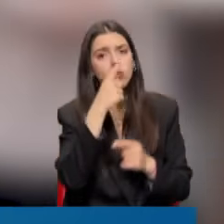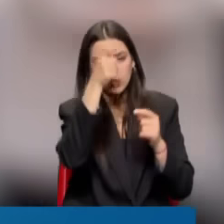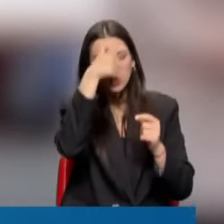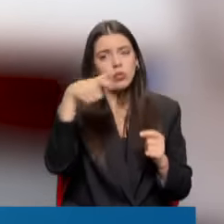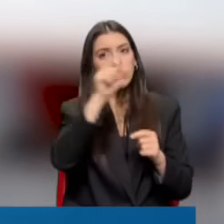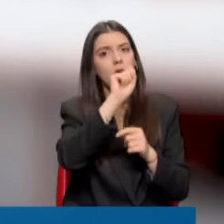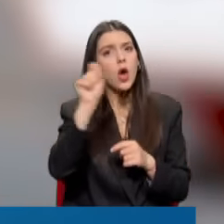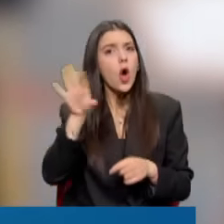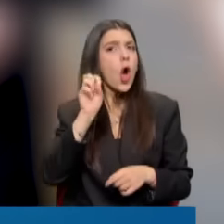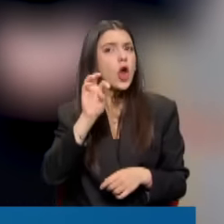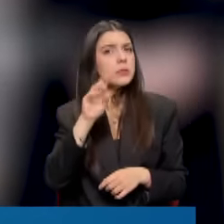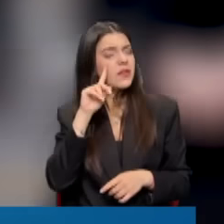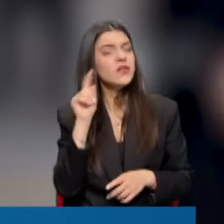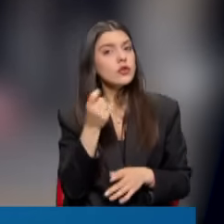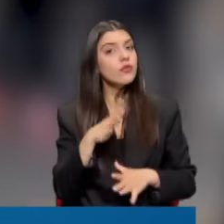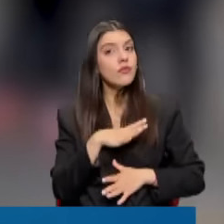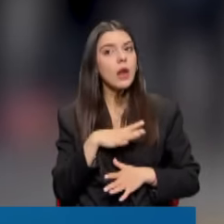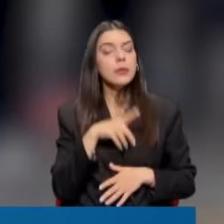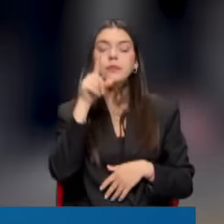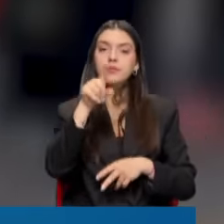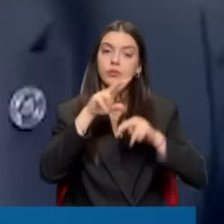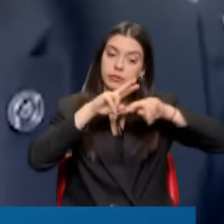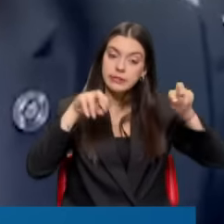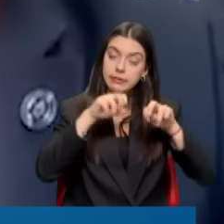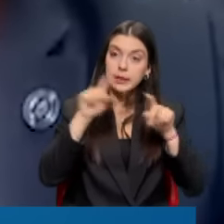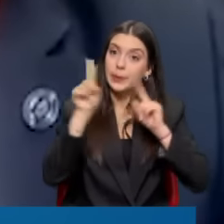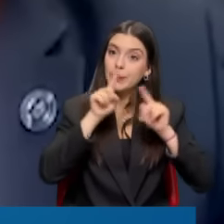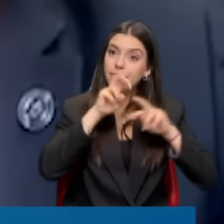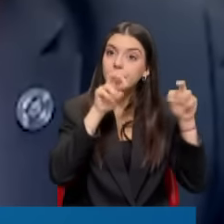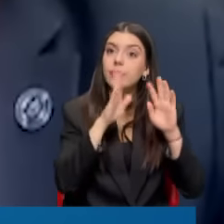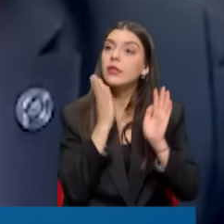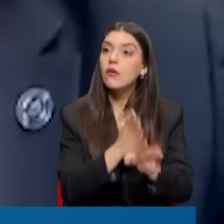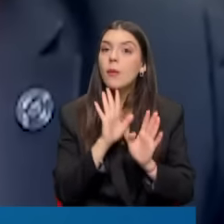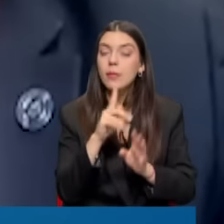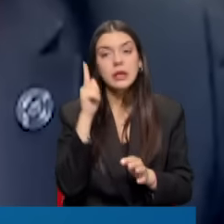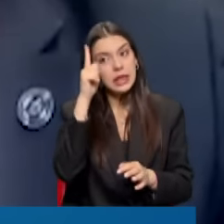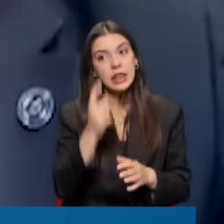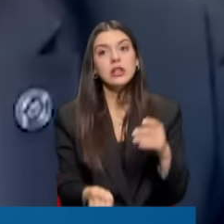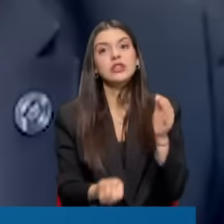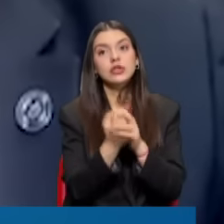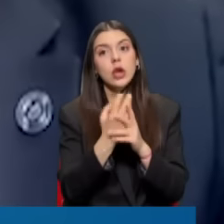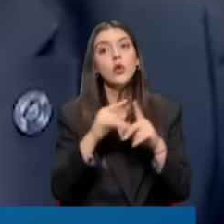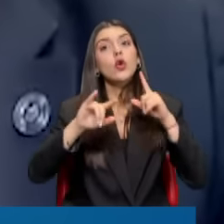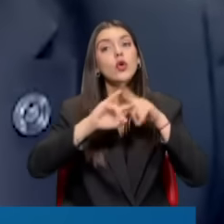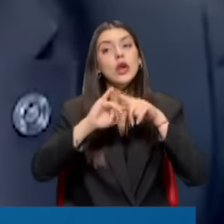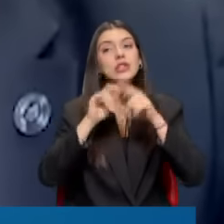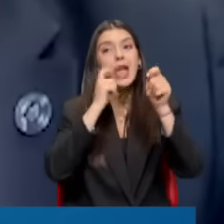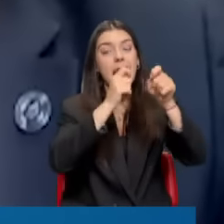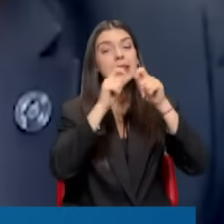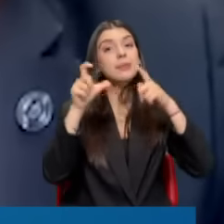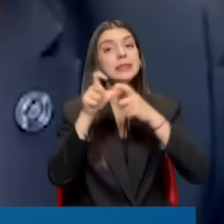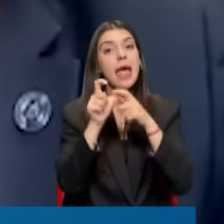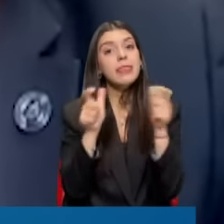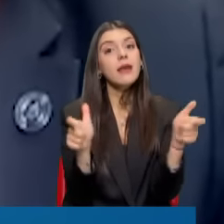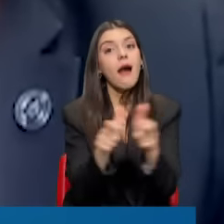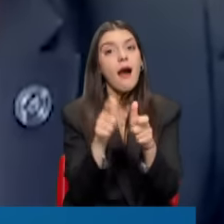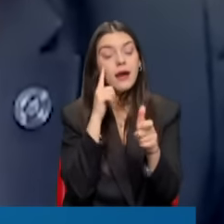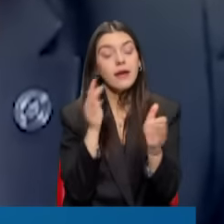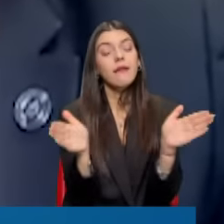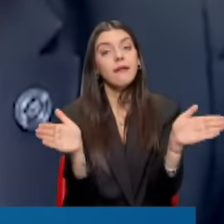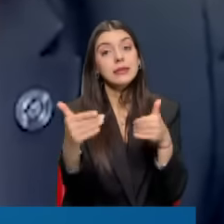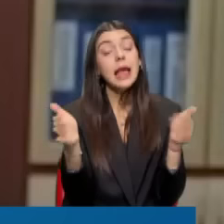midir olaya ilişkin adli ve idari soruşturma devam ederken skandalı ortaya çıkaran hürriyetçi eğitim Sendikası İsa olayın sadece